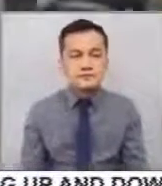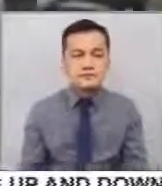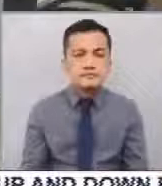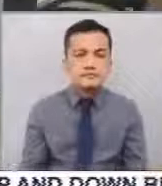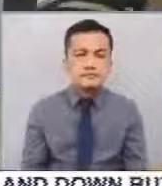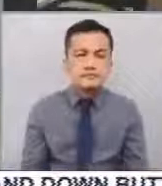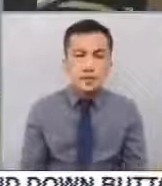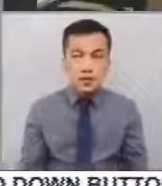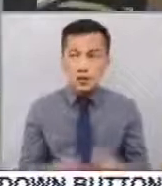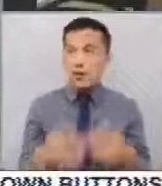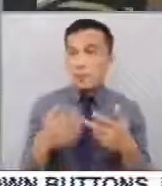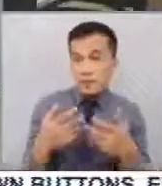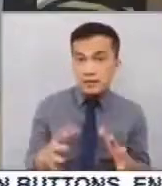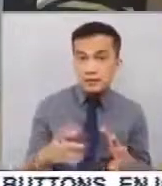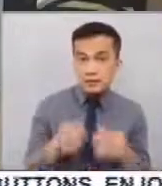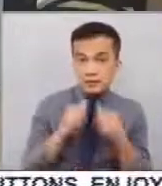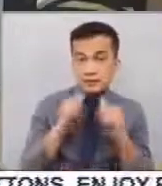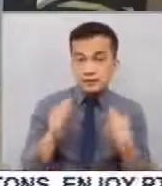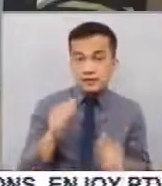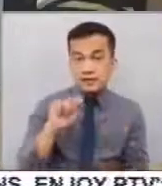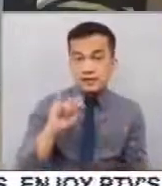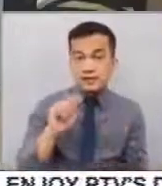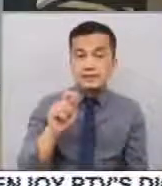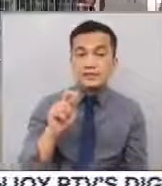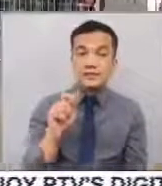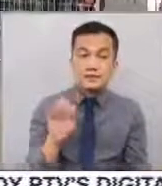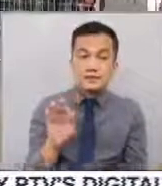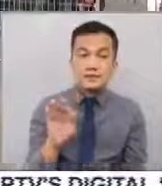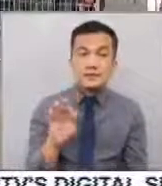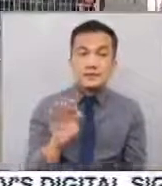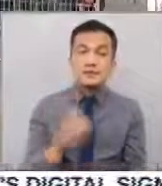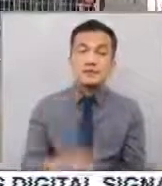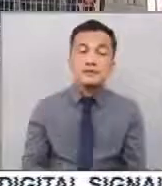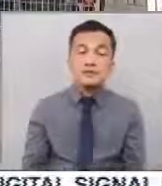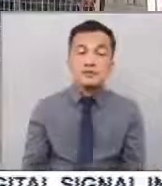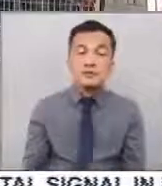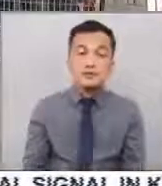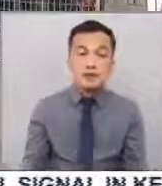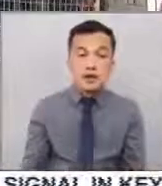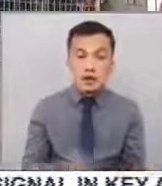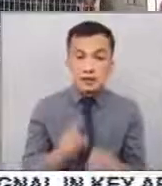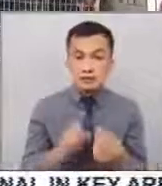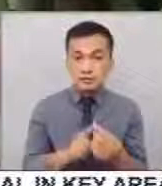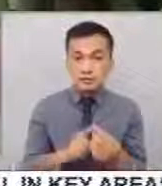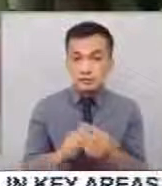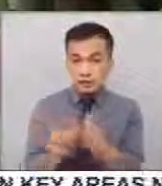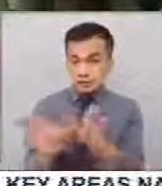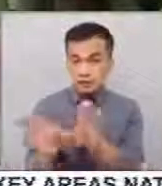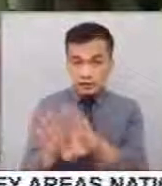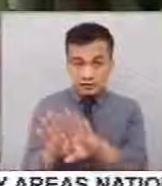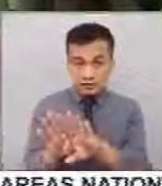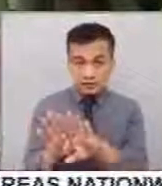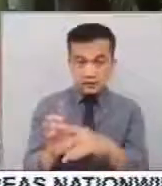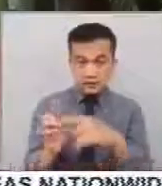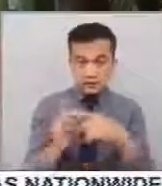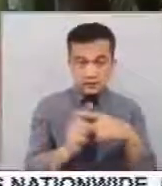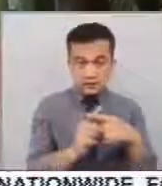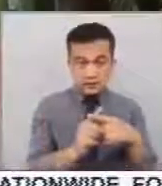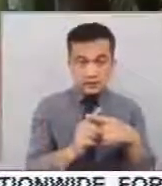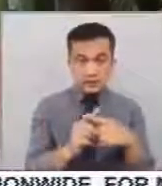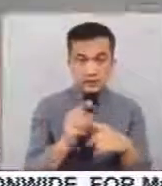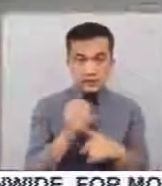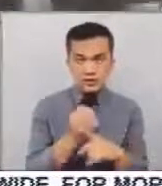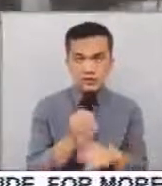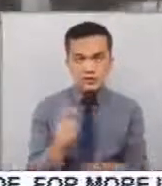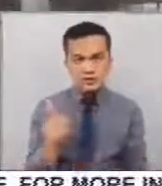Matapos ang anunsyo ng Interagency Task Force Against COVID-19 ukol sa pagsasara ng mga sementeryo simula October 29 hanggang November